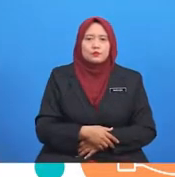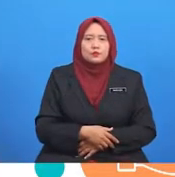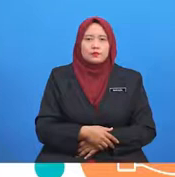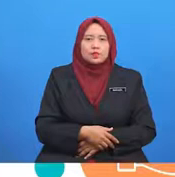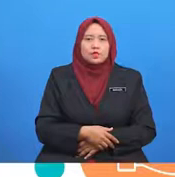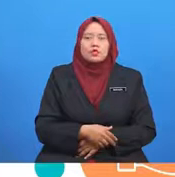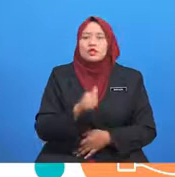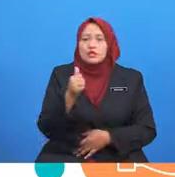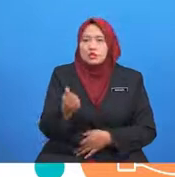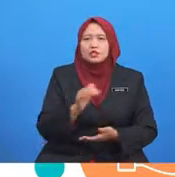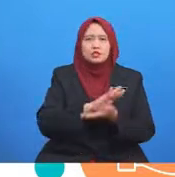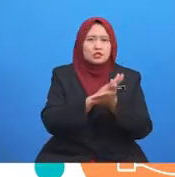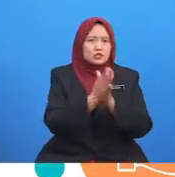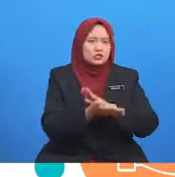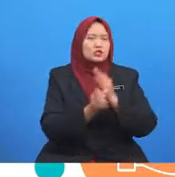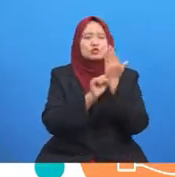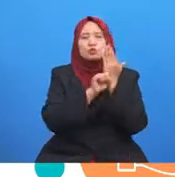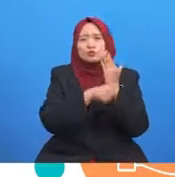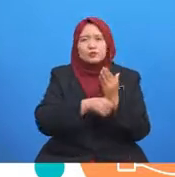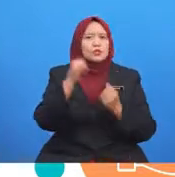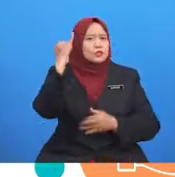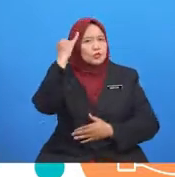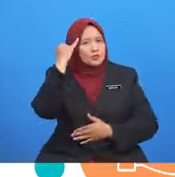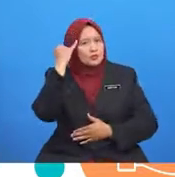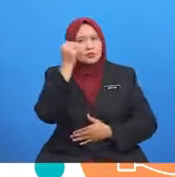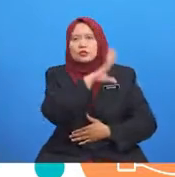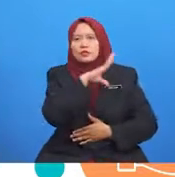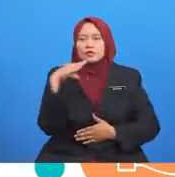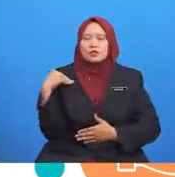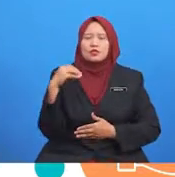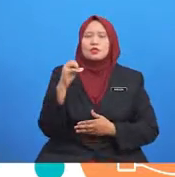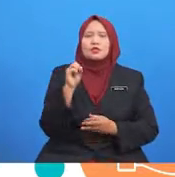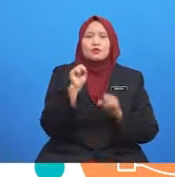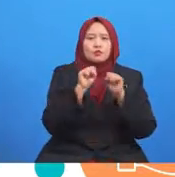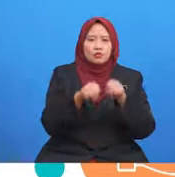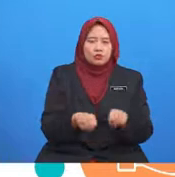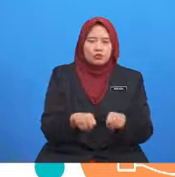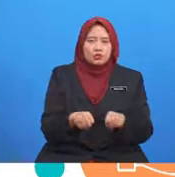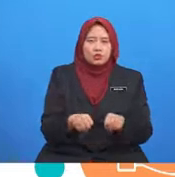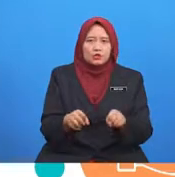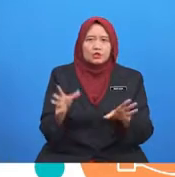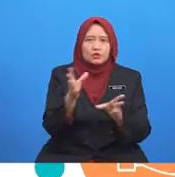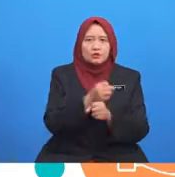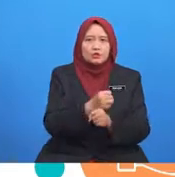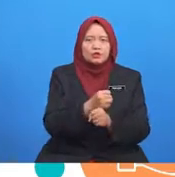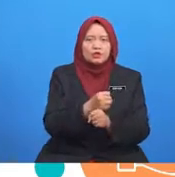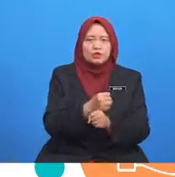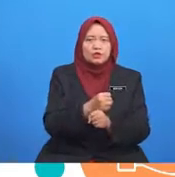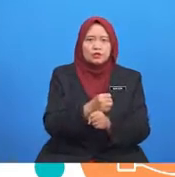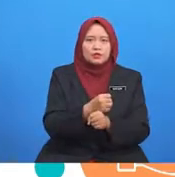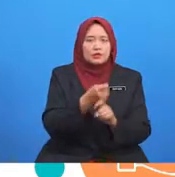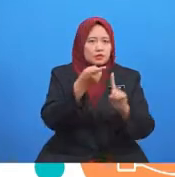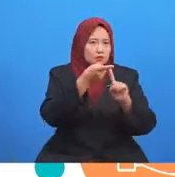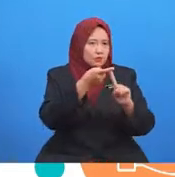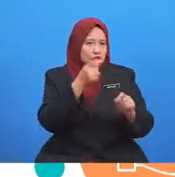Ia menjadi sumber idea dan boleh diperoleh dari alam sekeliling kita.